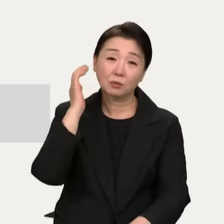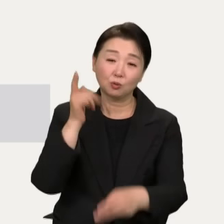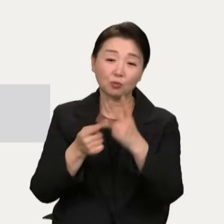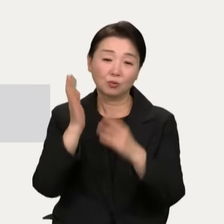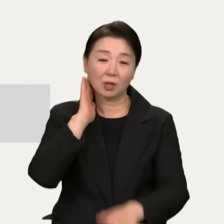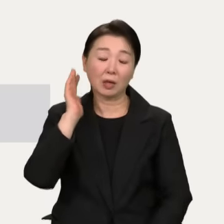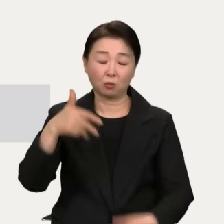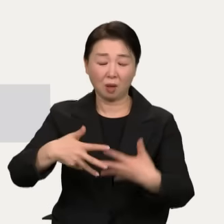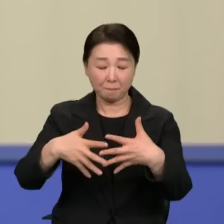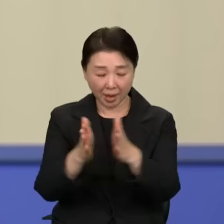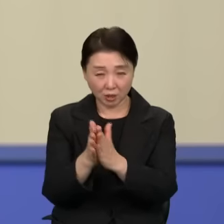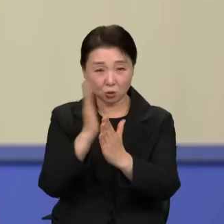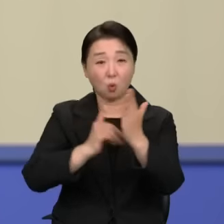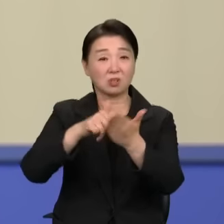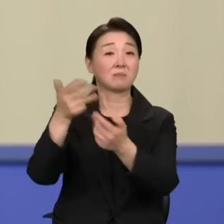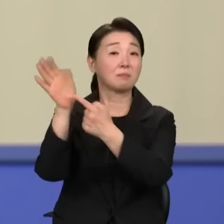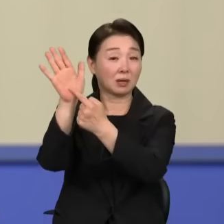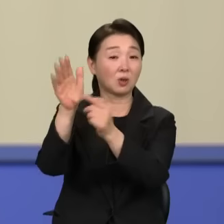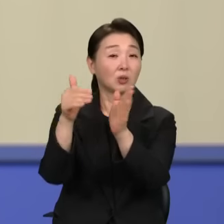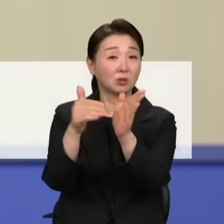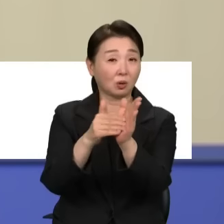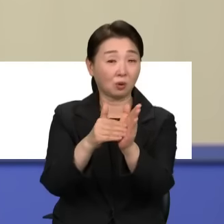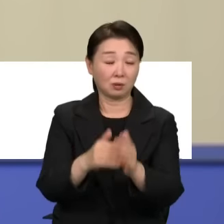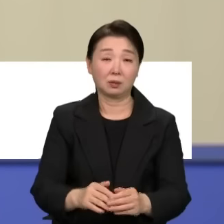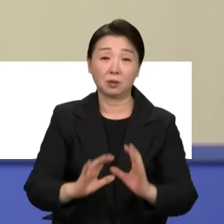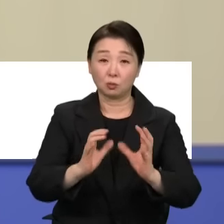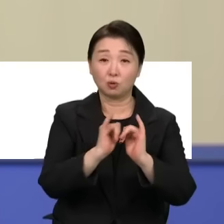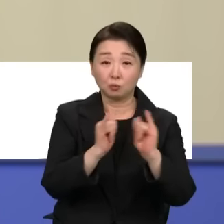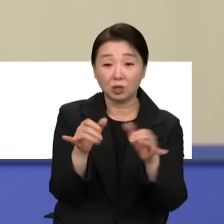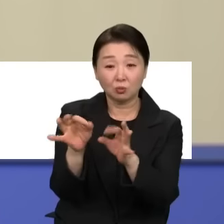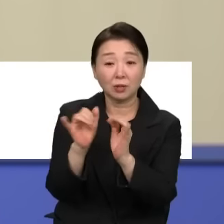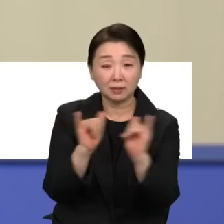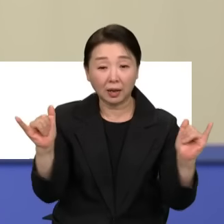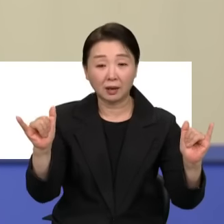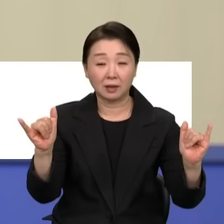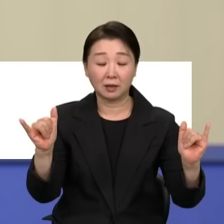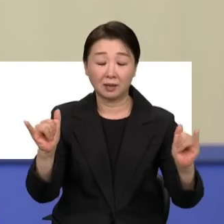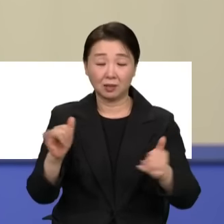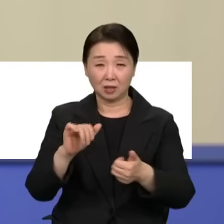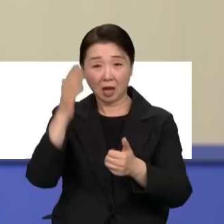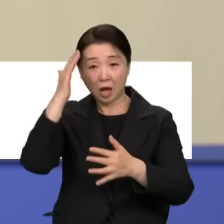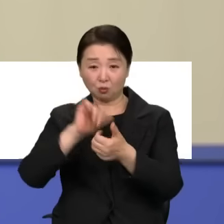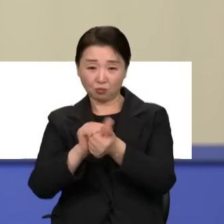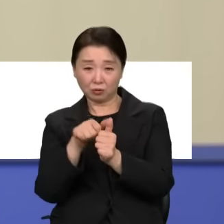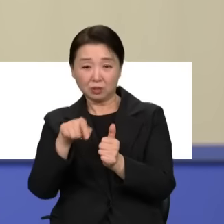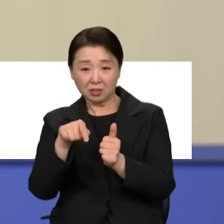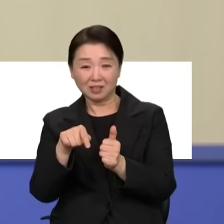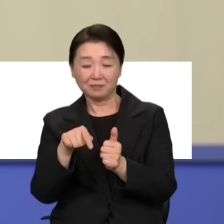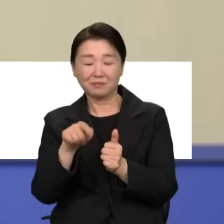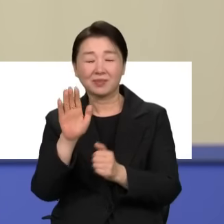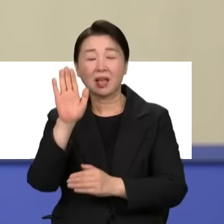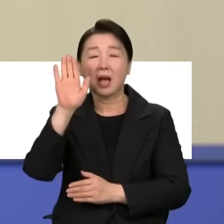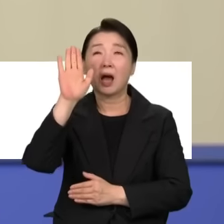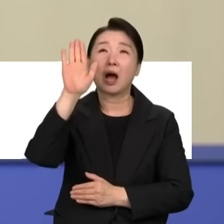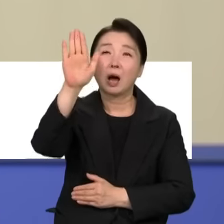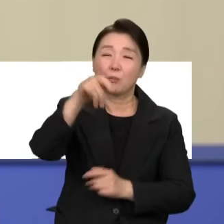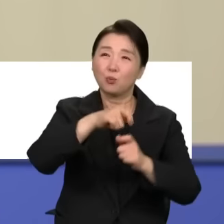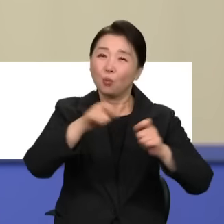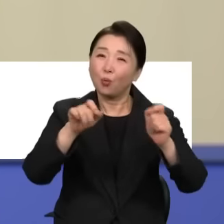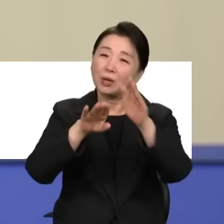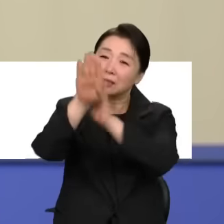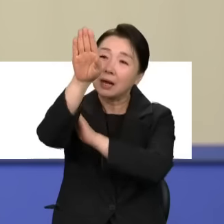폐지를 공식화했습니다 국민과 투자자 우리 증시의 장기적인 상생을